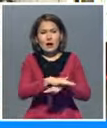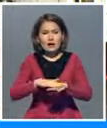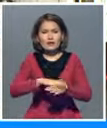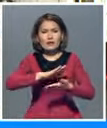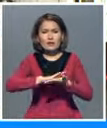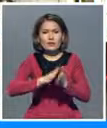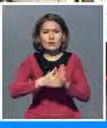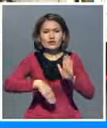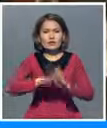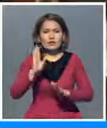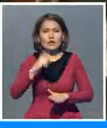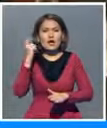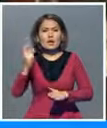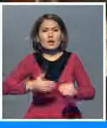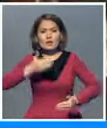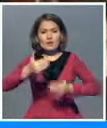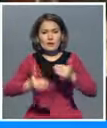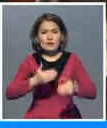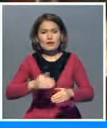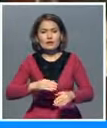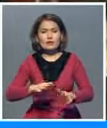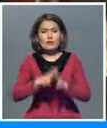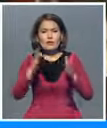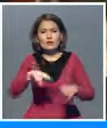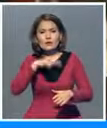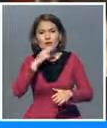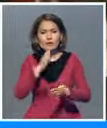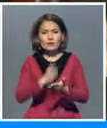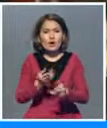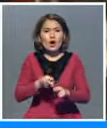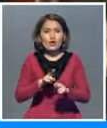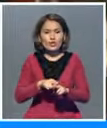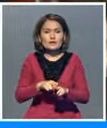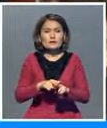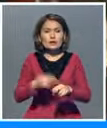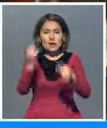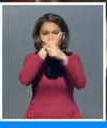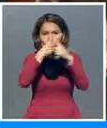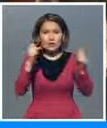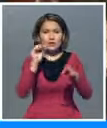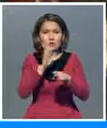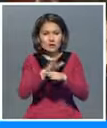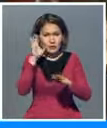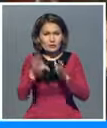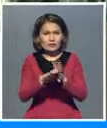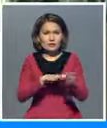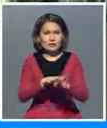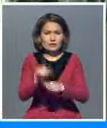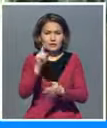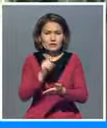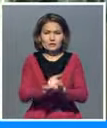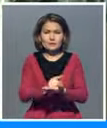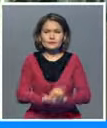бағытталған. Әсіресе экономиканы ілгерілетуге баса көңіл бөлінген. Енді біз осы жолдауда жүктелген міндеттерді бұлжытпай орындауымыз керек.